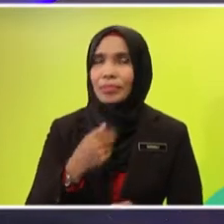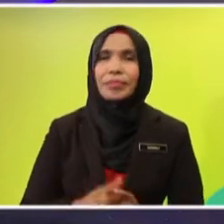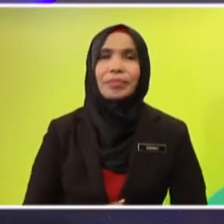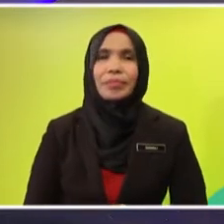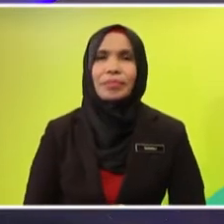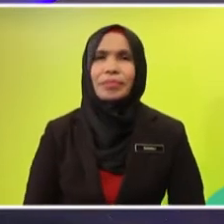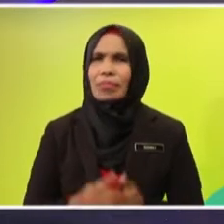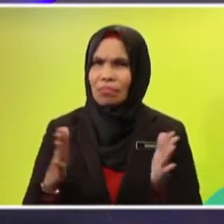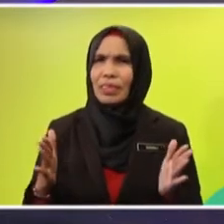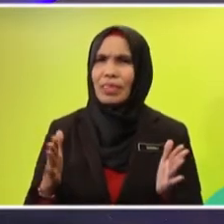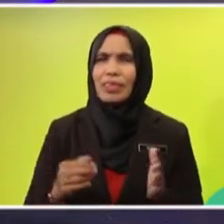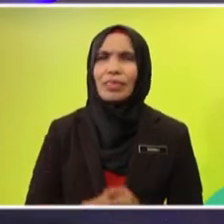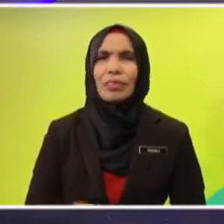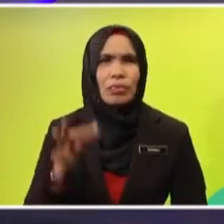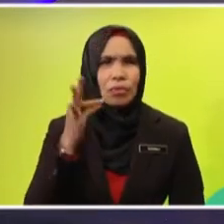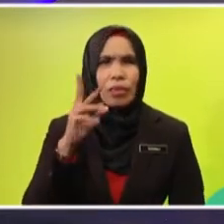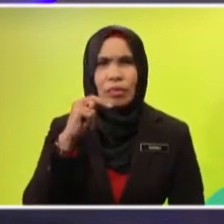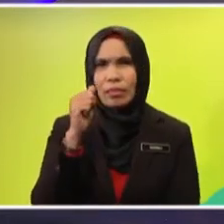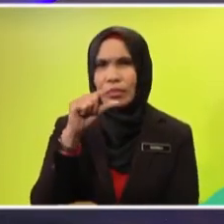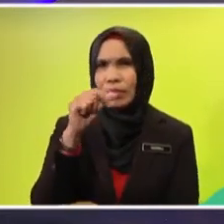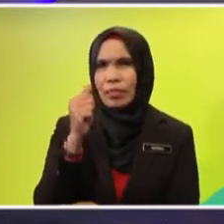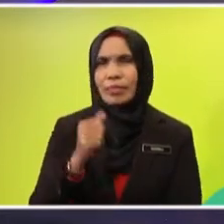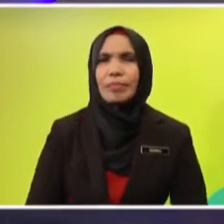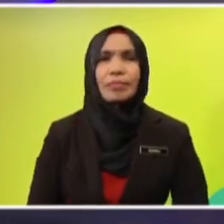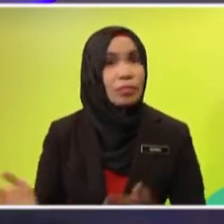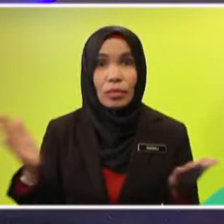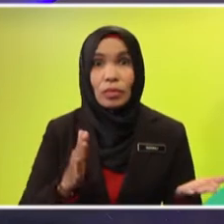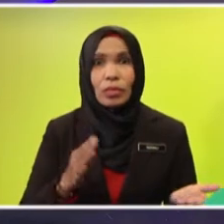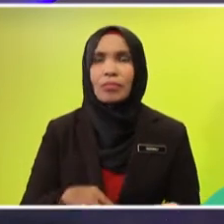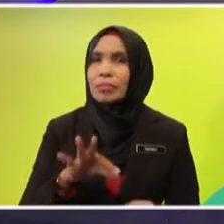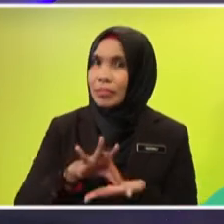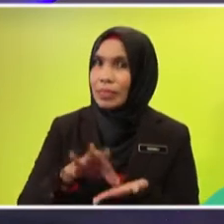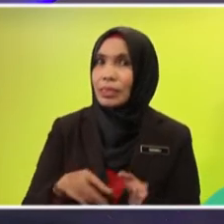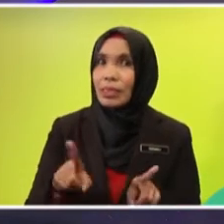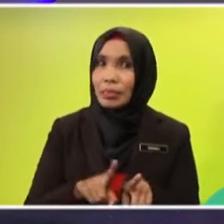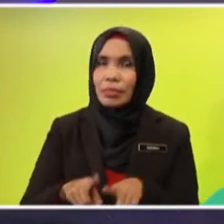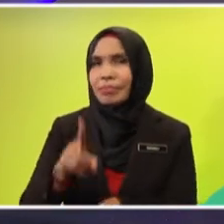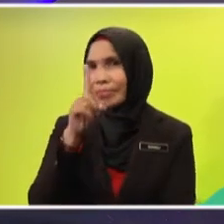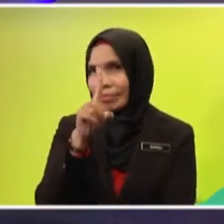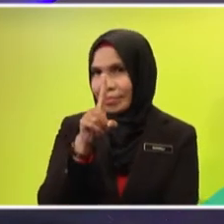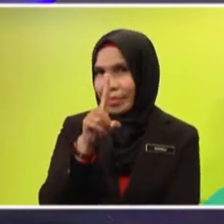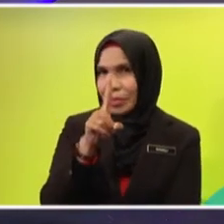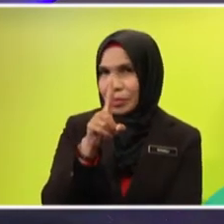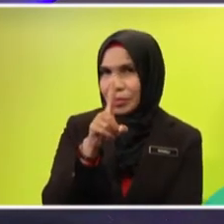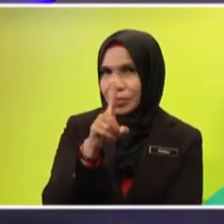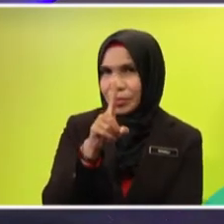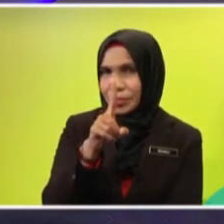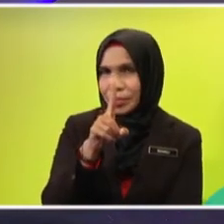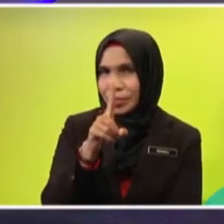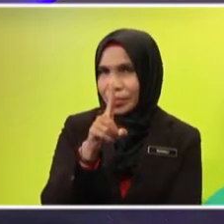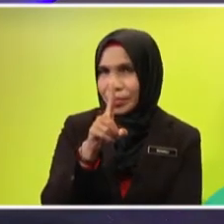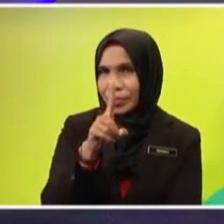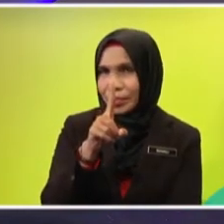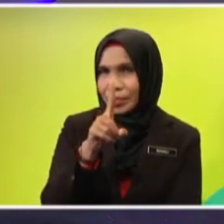juga kita bilang sama-sama Oke 111 ya Oke kita ada